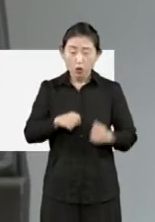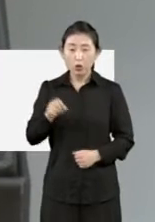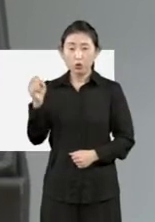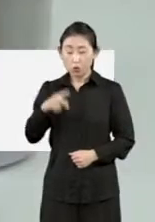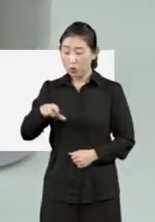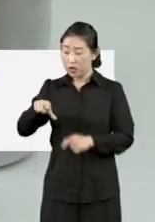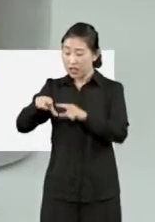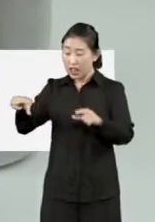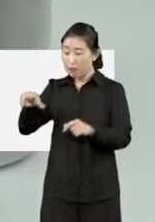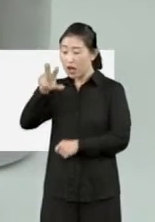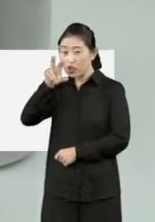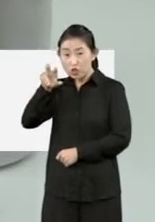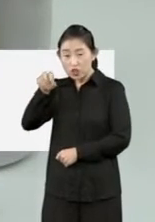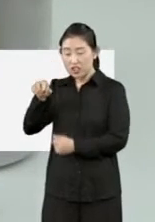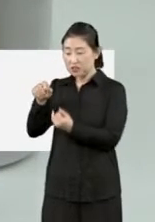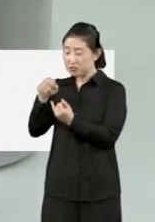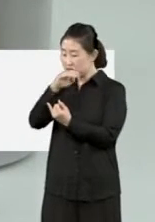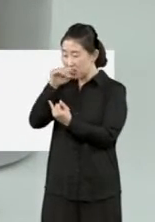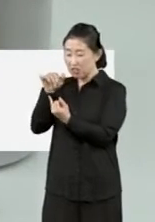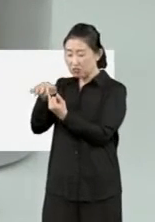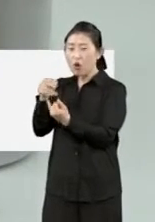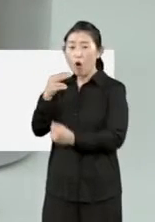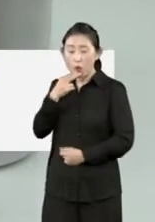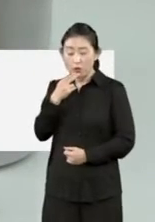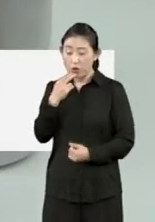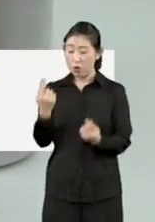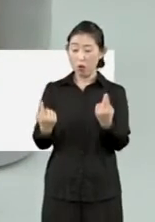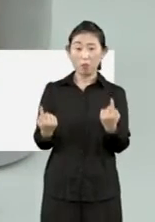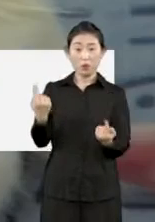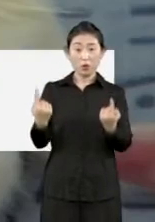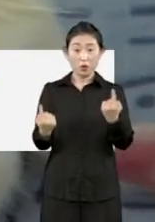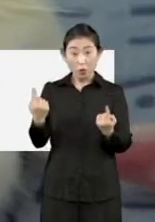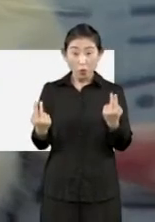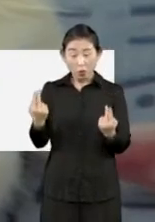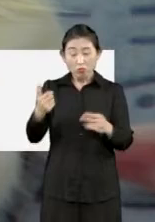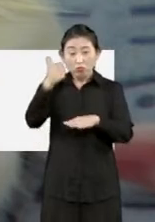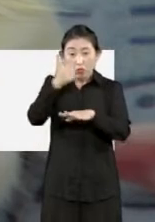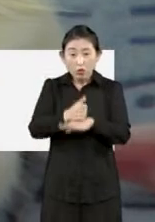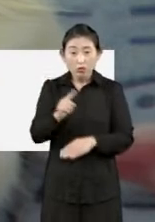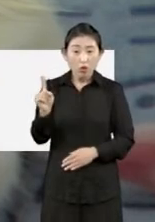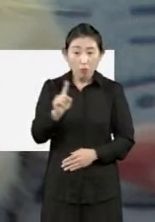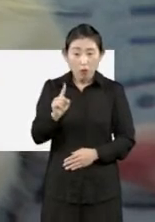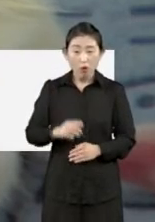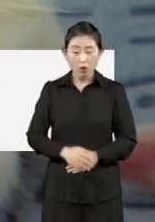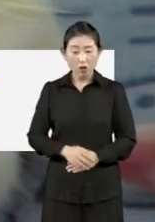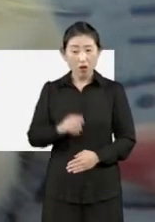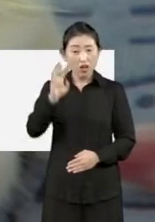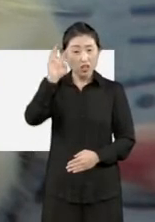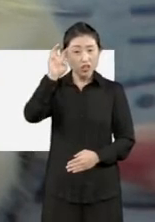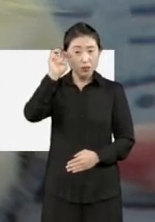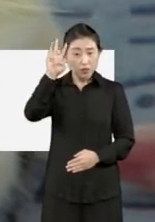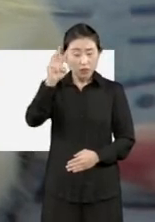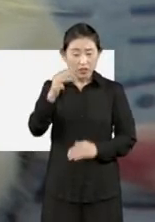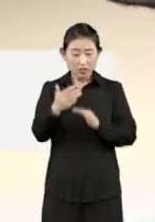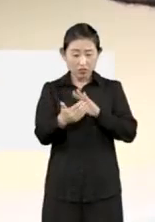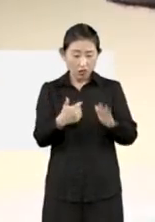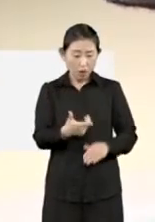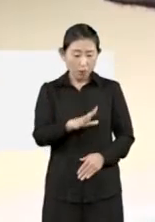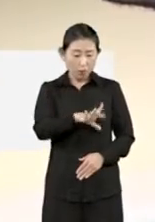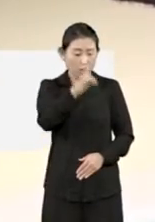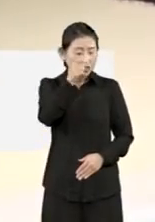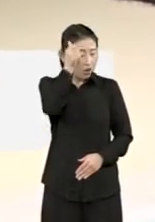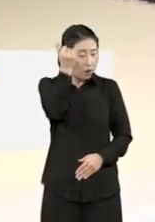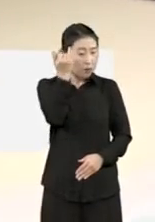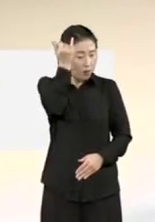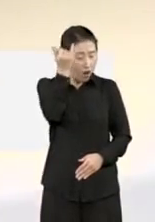성숙시키는 호르몬 수치가 다른 쥐들에 비해 20%가량 높게 나타나는 등 대조군보다 닷새 빠른 33일 만에